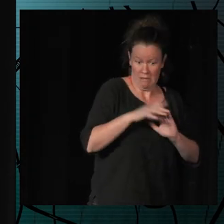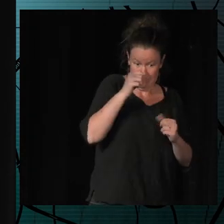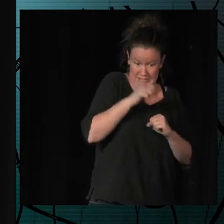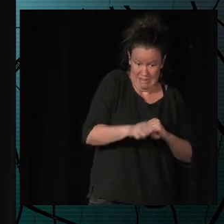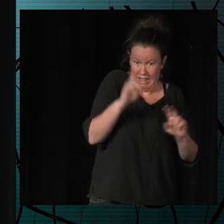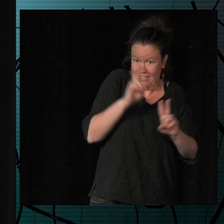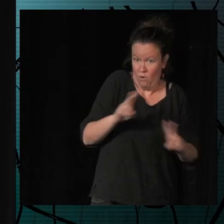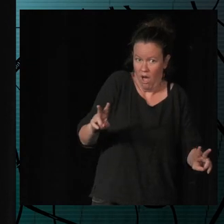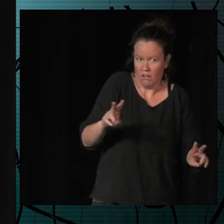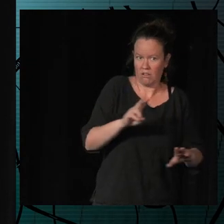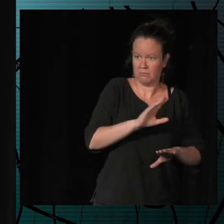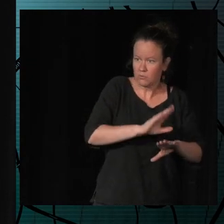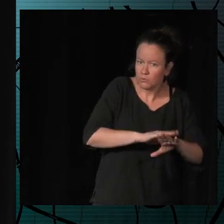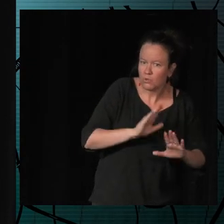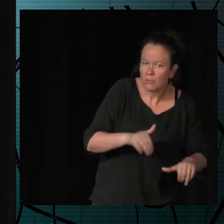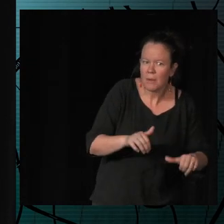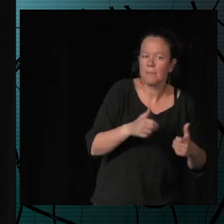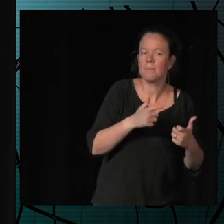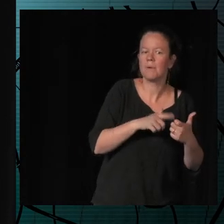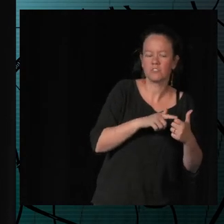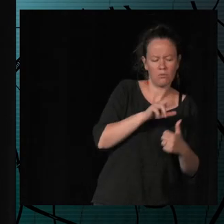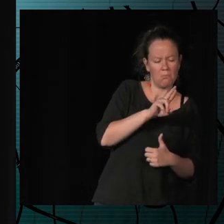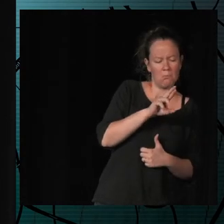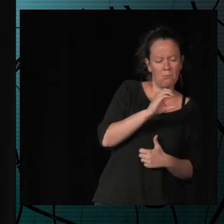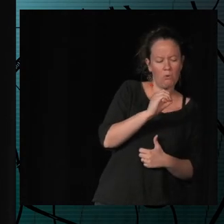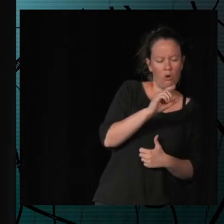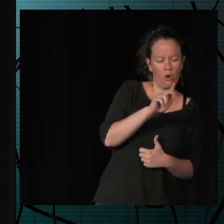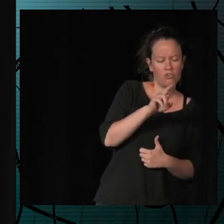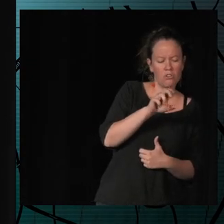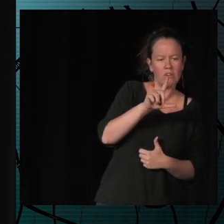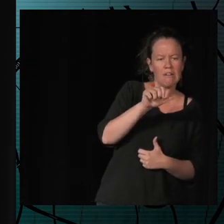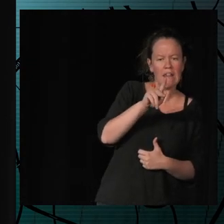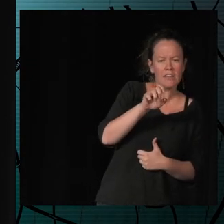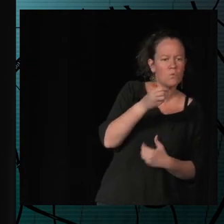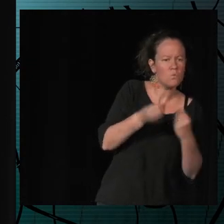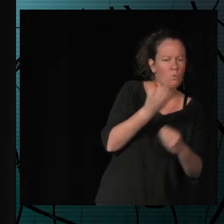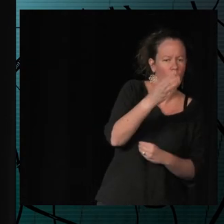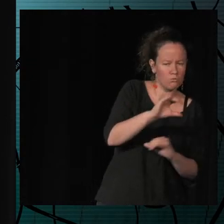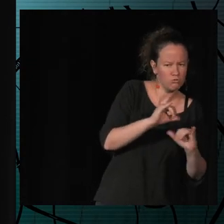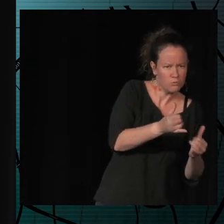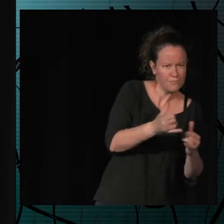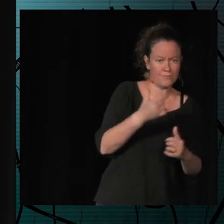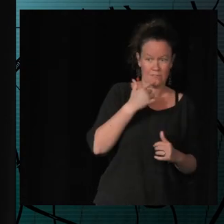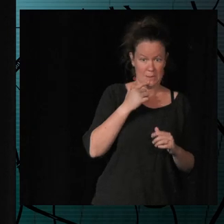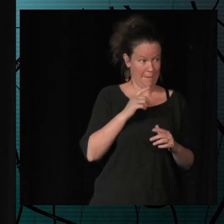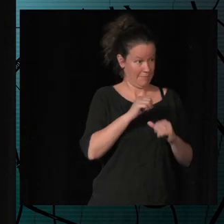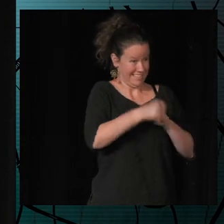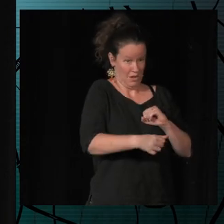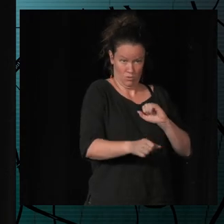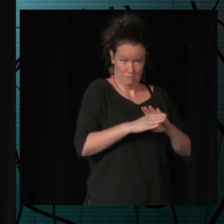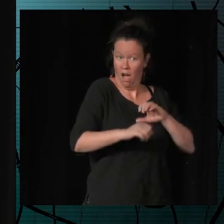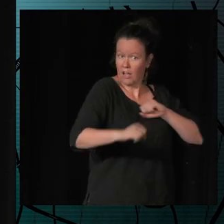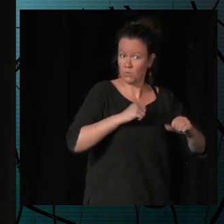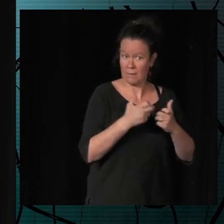tir même le roglike RET returnal returnal par exemple quel regard vous portez justement sur cette exportation si on peut dire des de